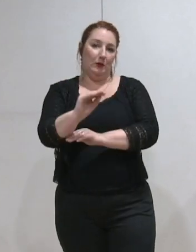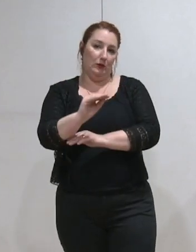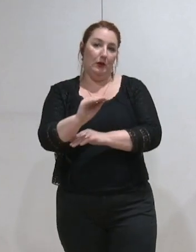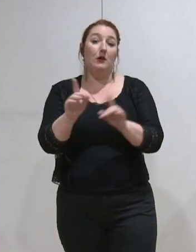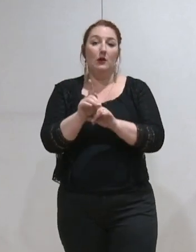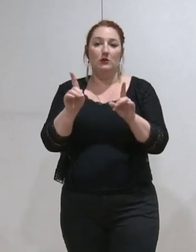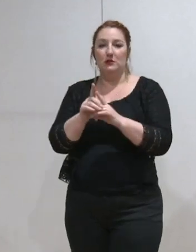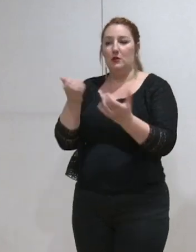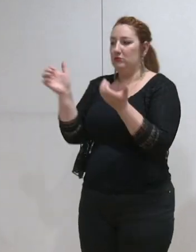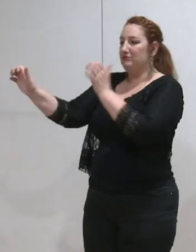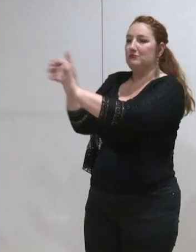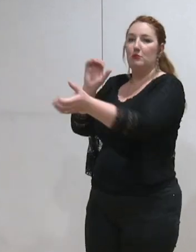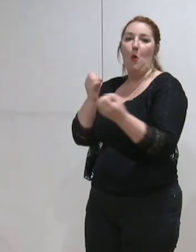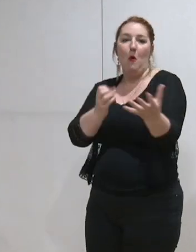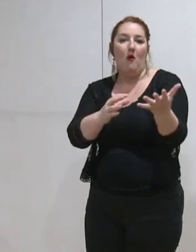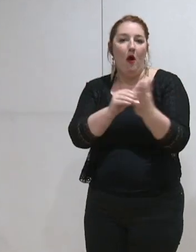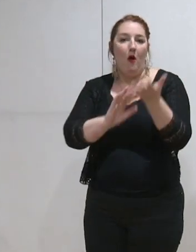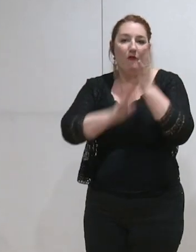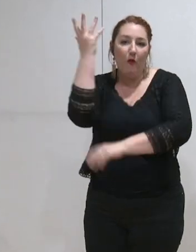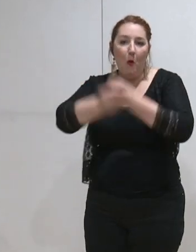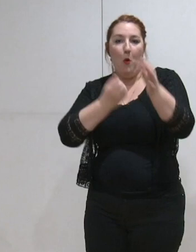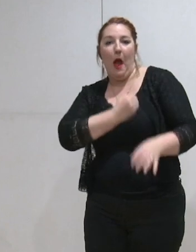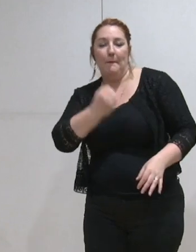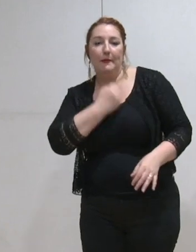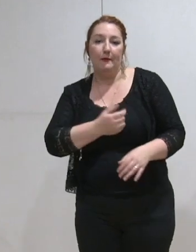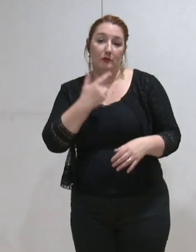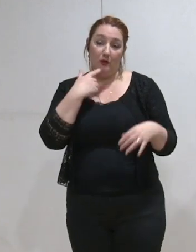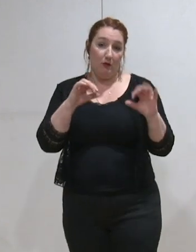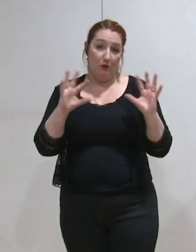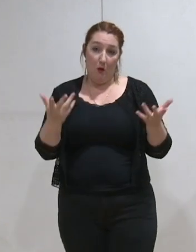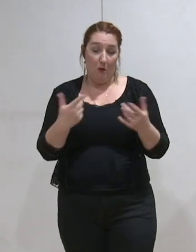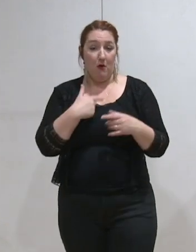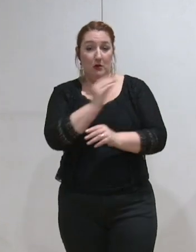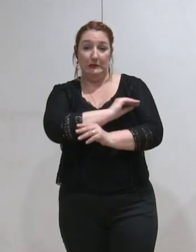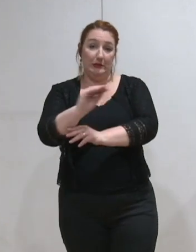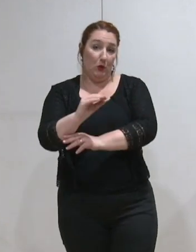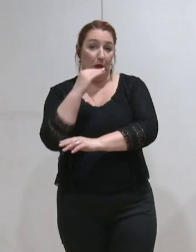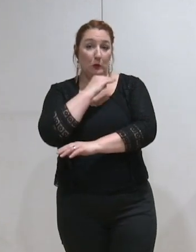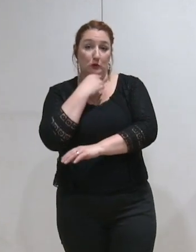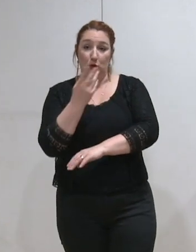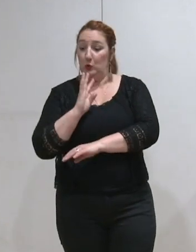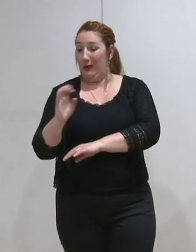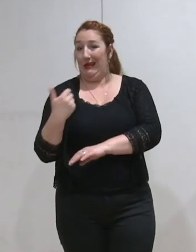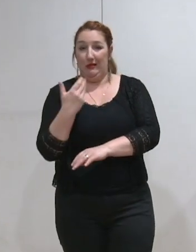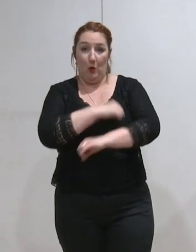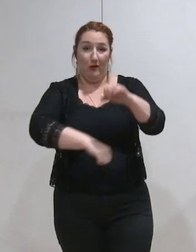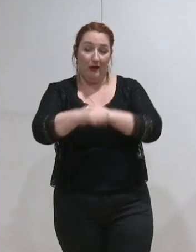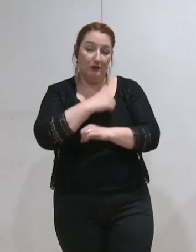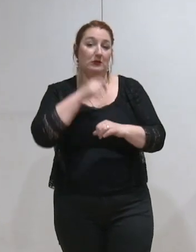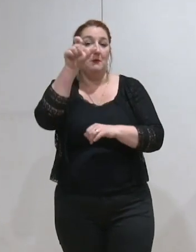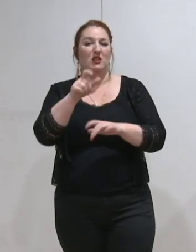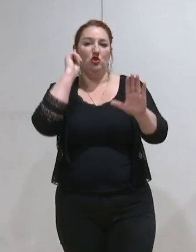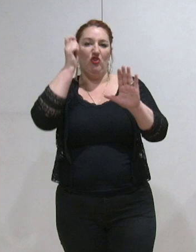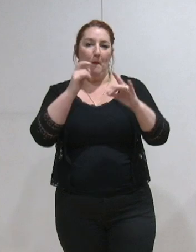détérioration nous avons mis une fait une une mise en sécurité d'urgence pendant le weekend un charpentier est